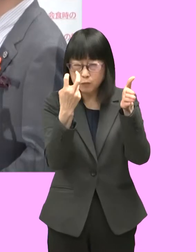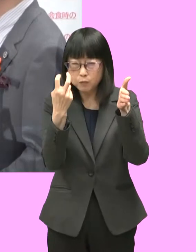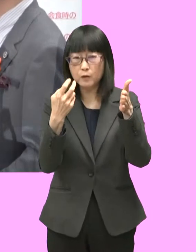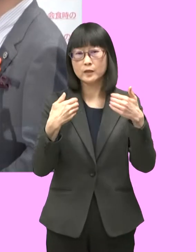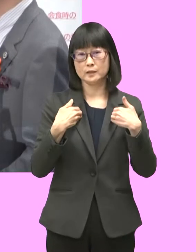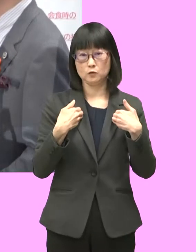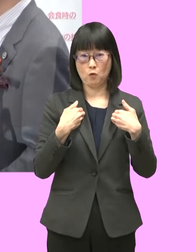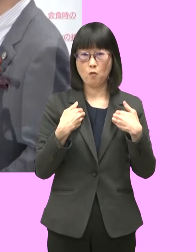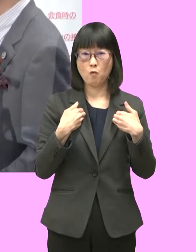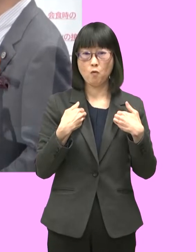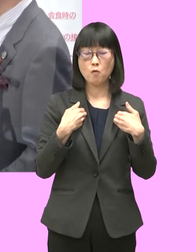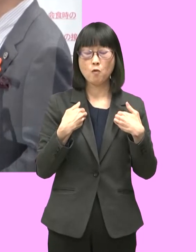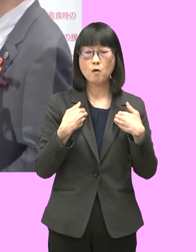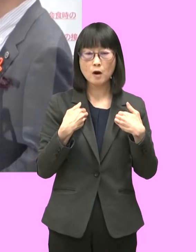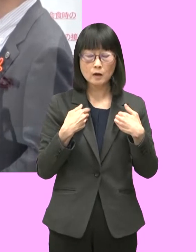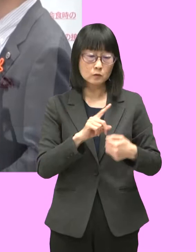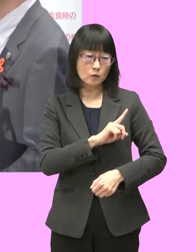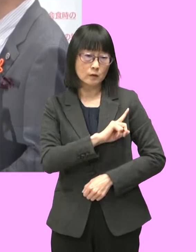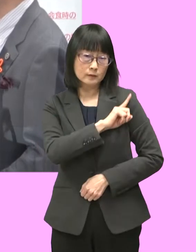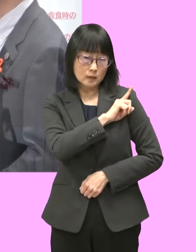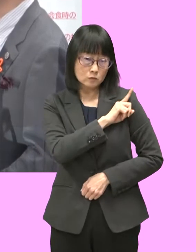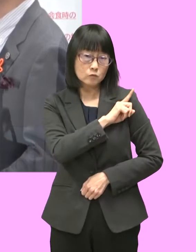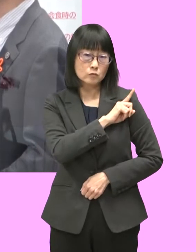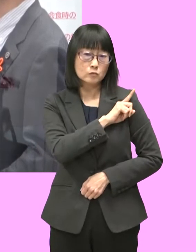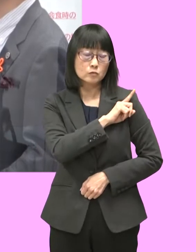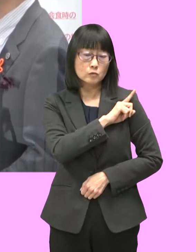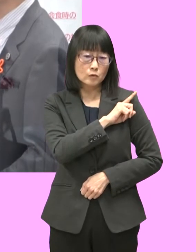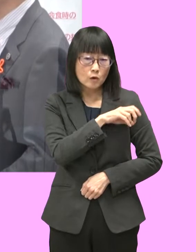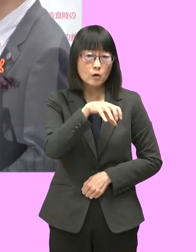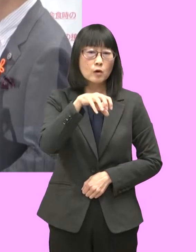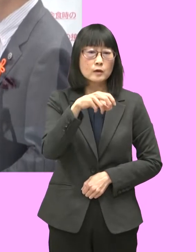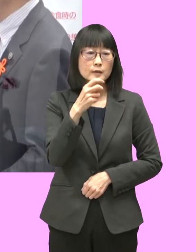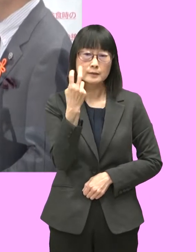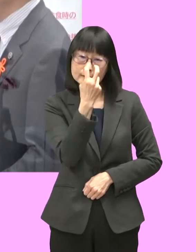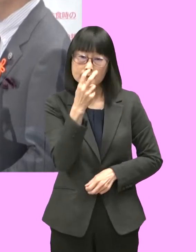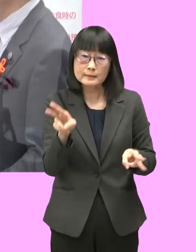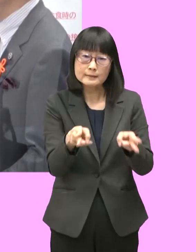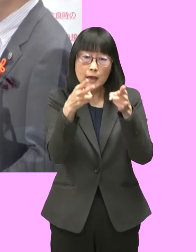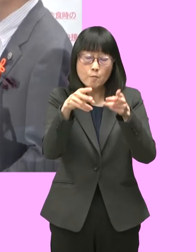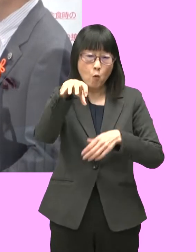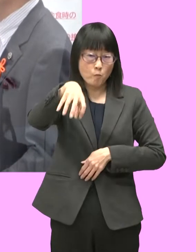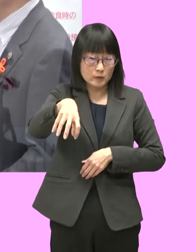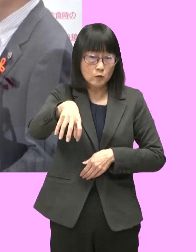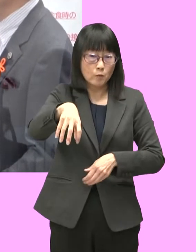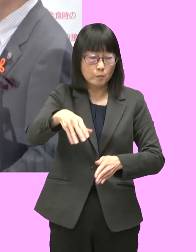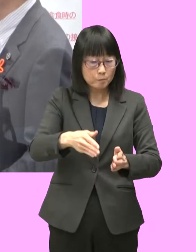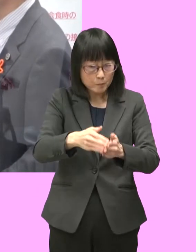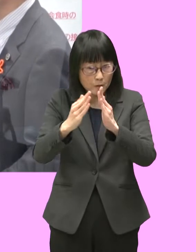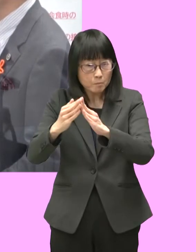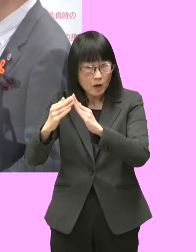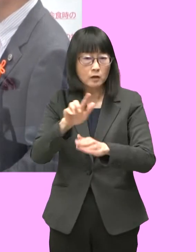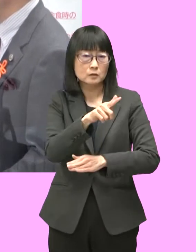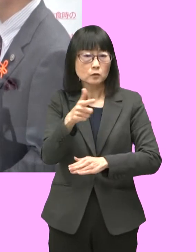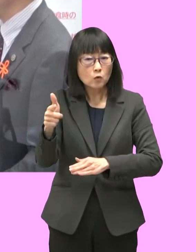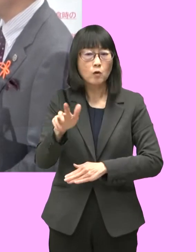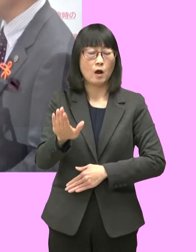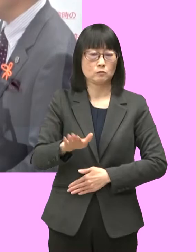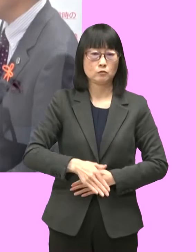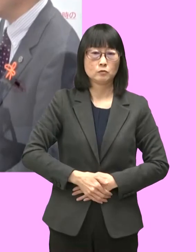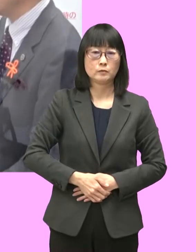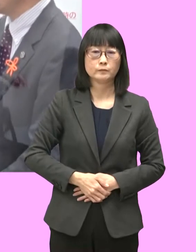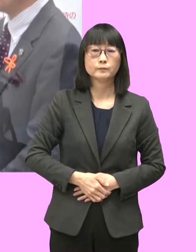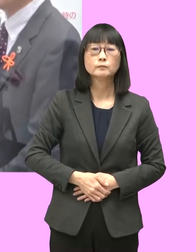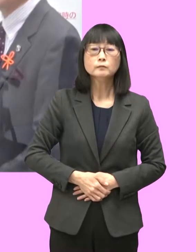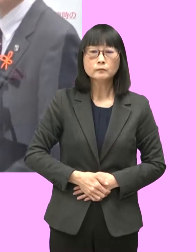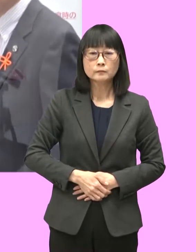発熱殺傷などの外来の調整とか、こういったものが出てまいります。で、この早期発見するとその後はですね、